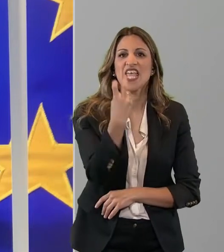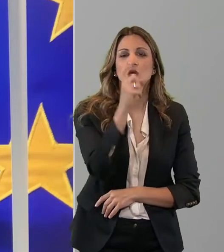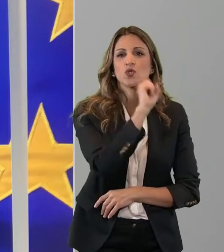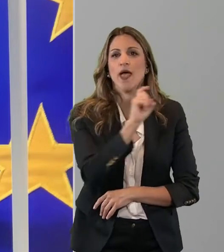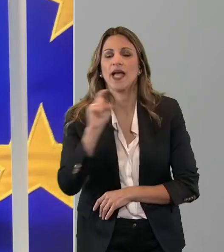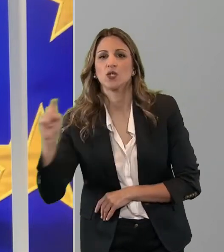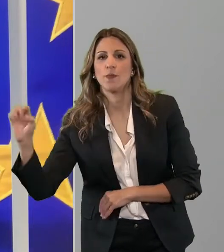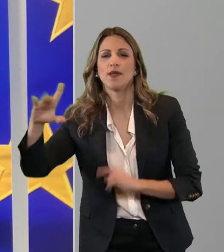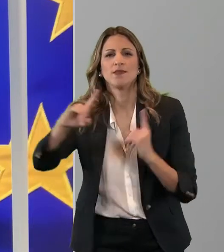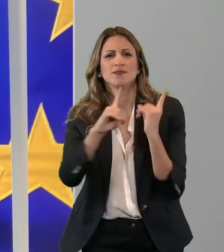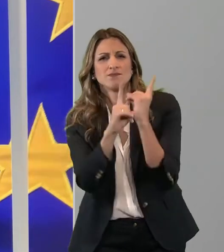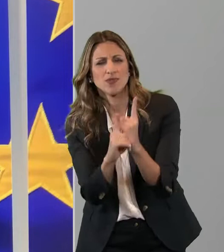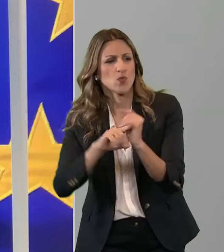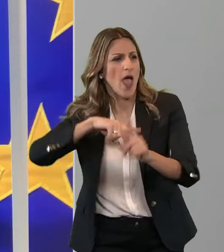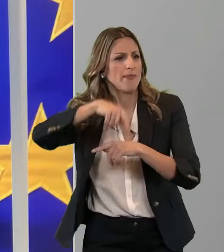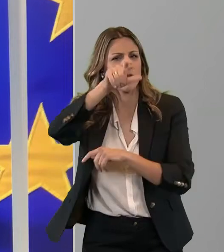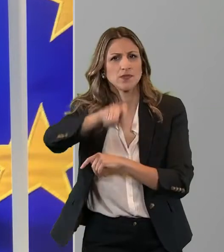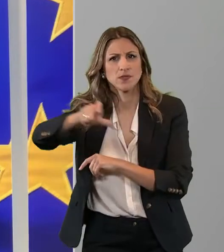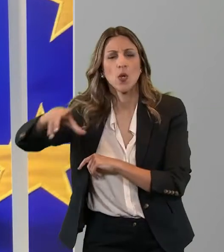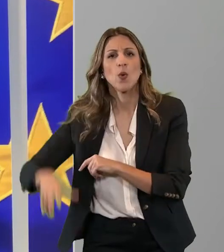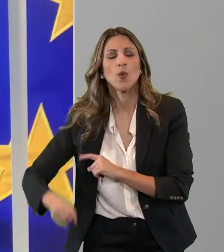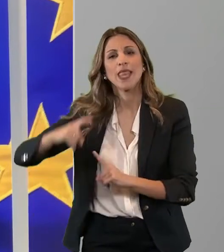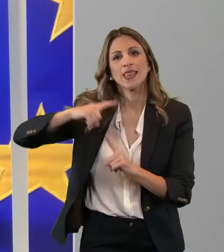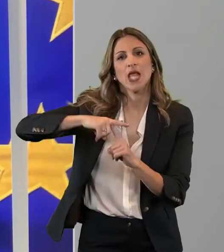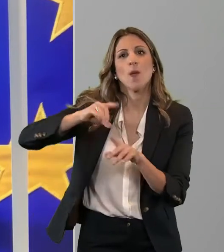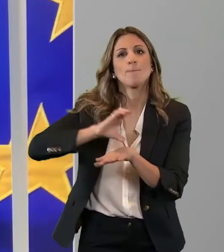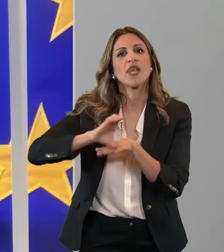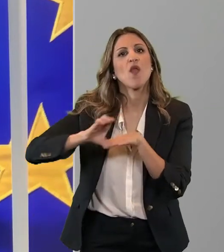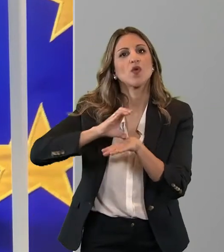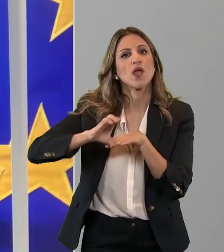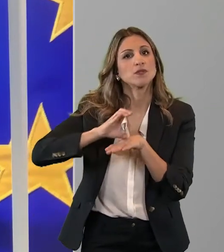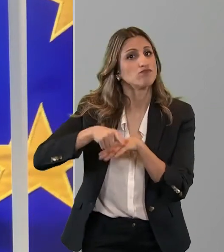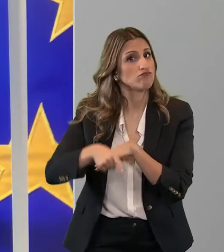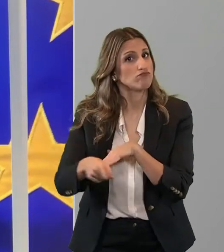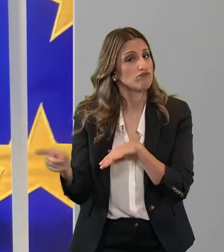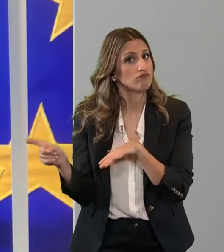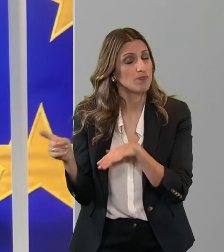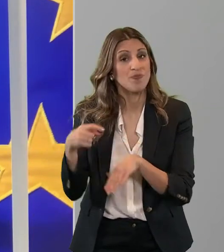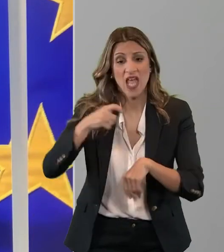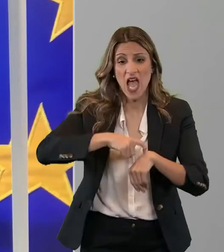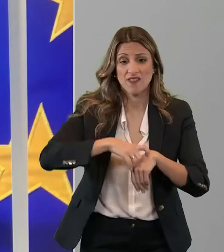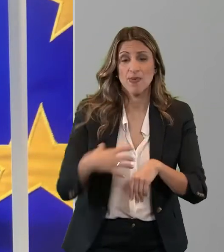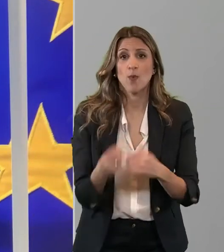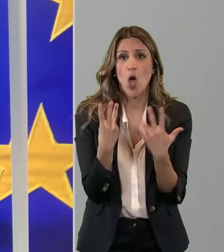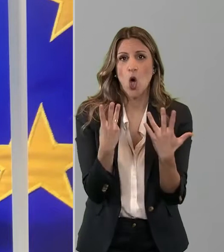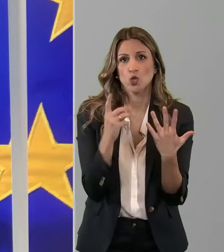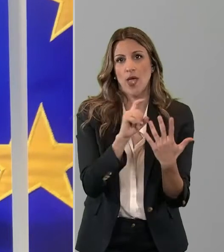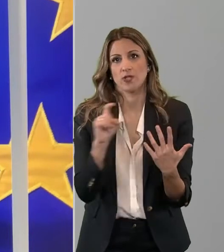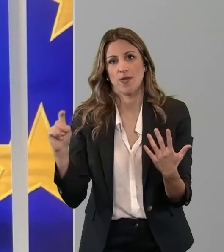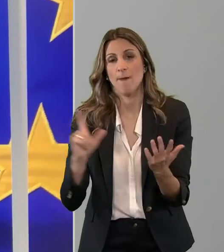εκατομμύρια εξειδικευμένους ειδικούς στις τεχνολογίες πληροφόρησης και επικοινωνίας. Αυτή τη στιγμή έχουμε 8